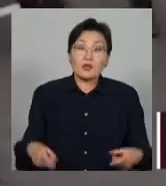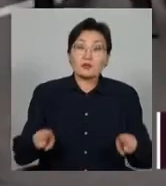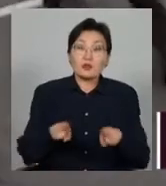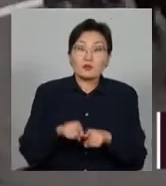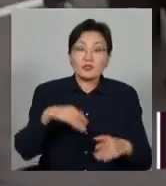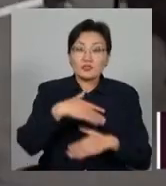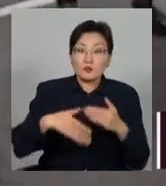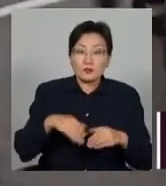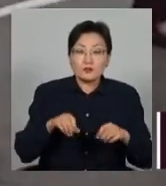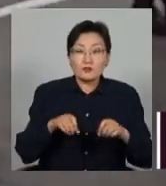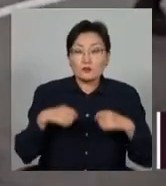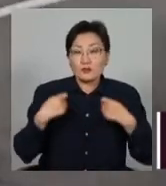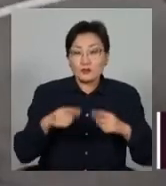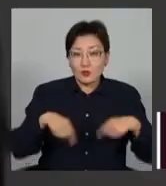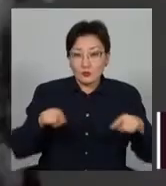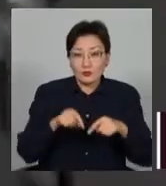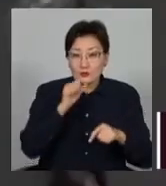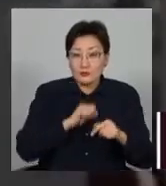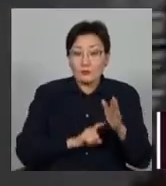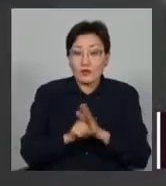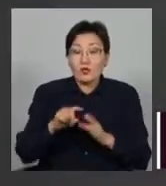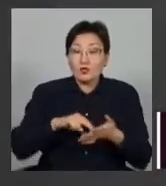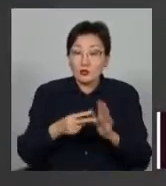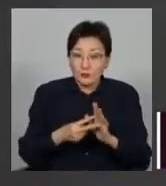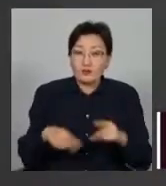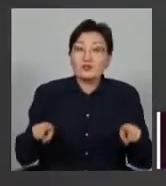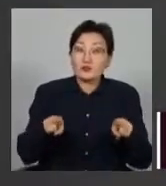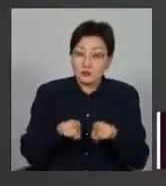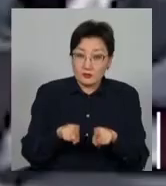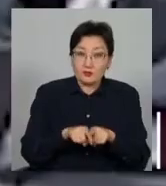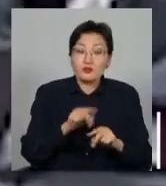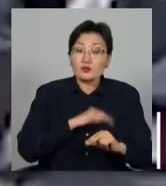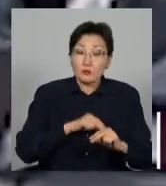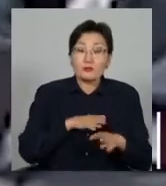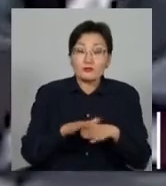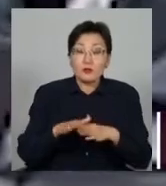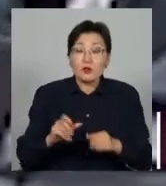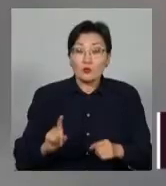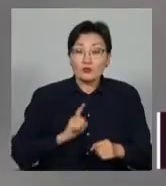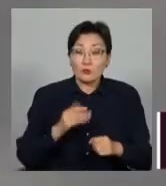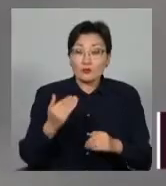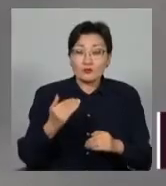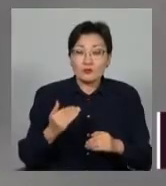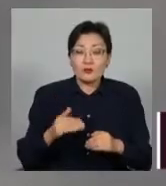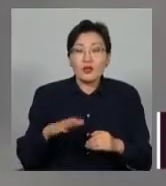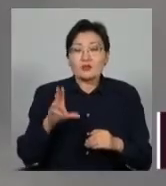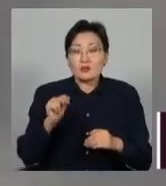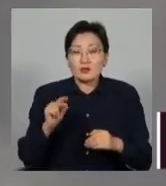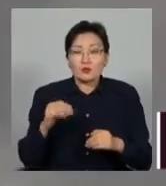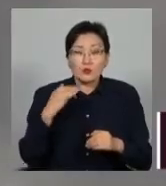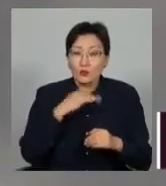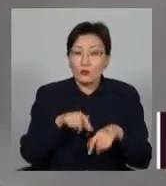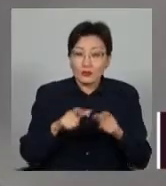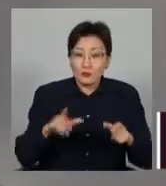Осындай аласапыранда сауда орталықтарын тонауға кіріскендер де жоспарлы түрде іске көшіп отырған. Күзетшілердің сөзінше олар сан жағынан да басым